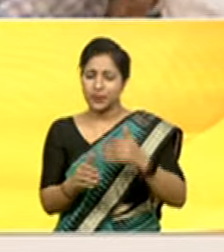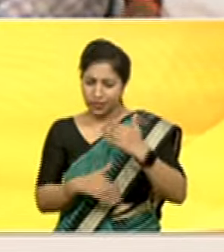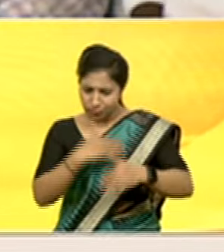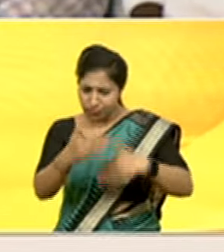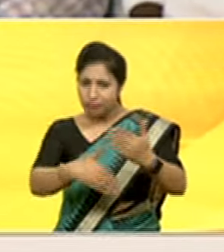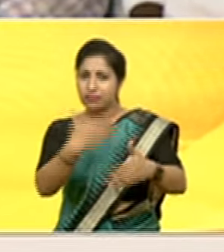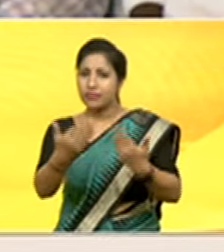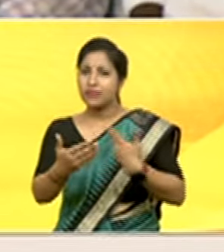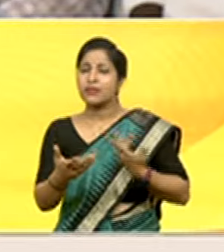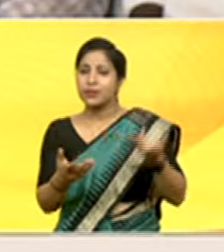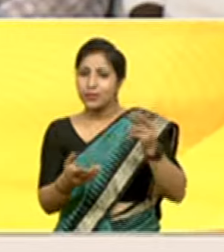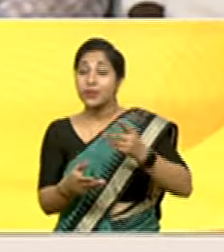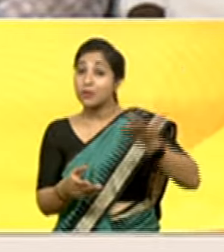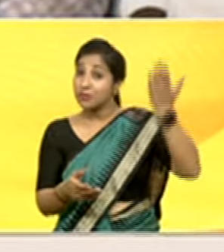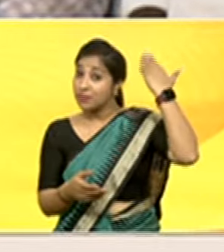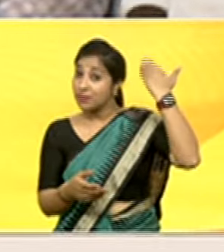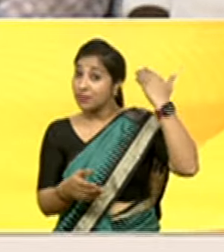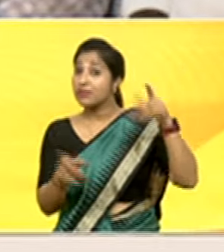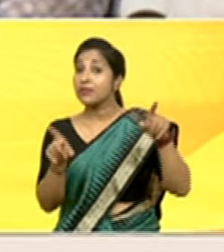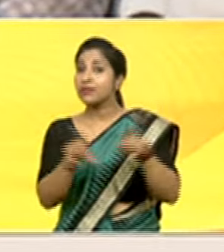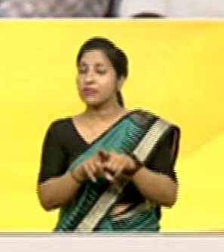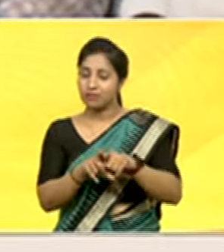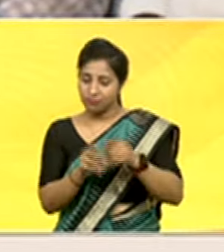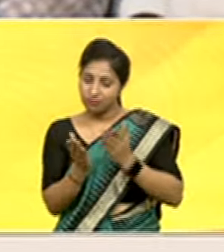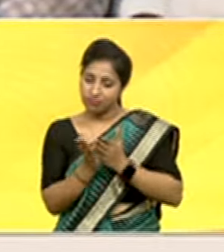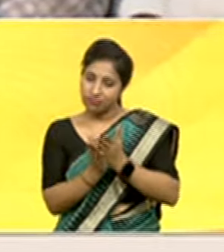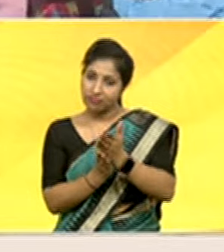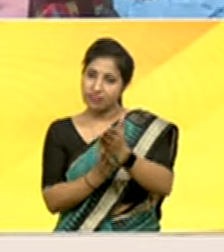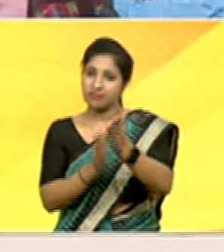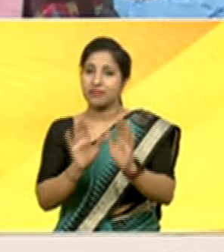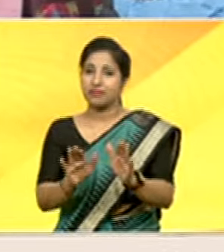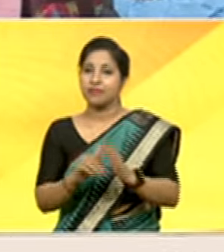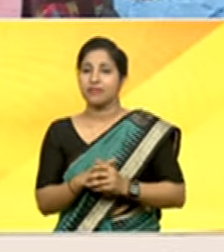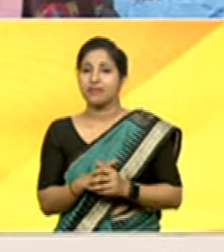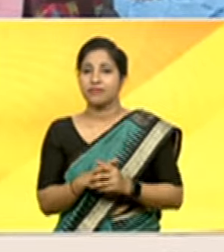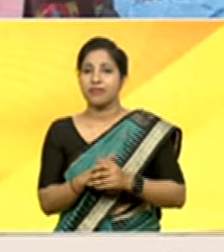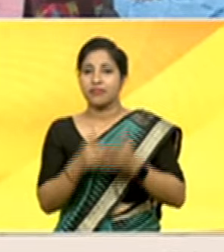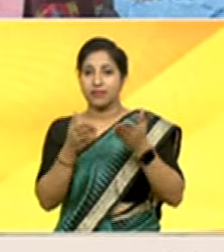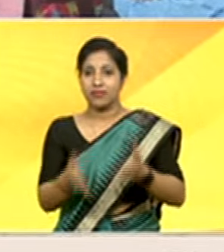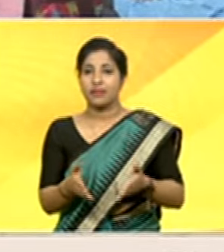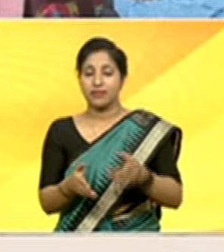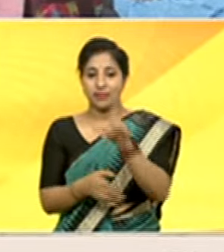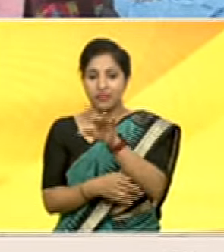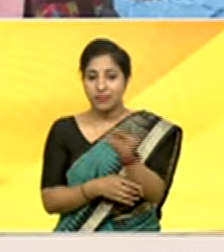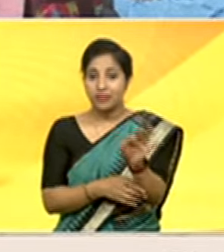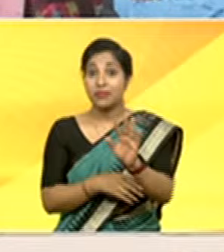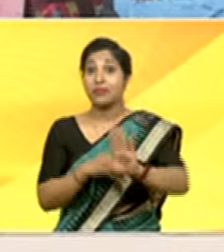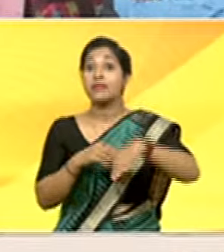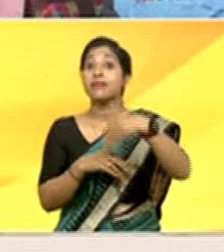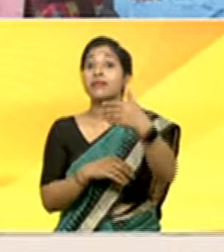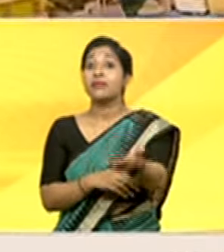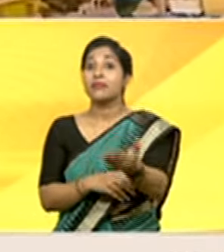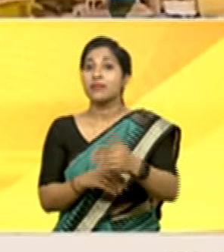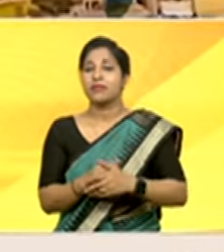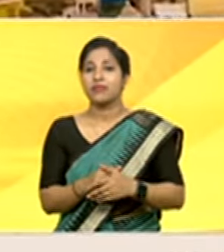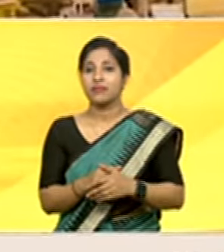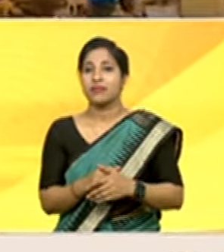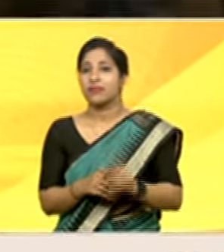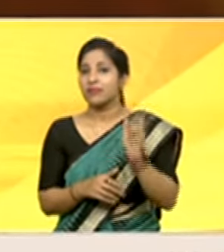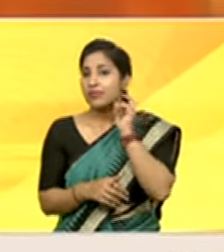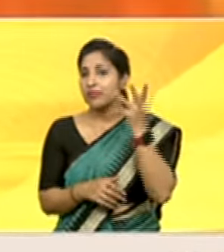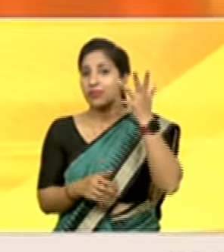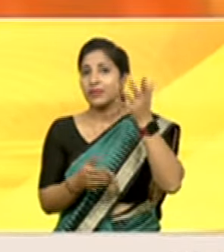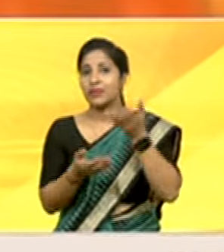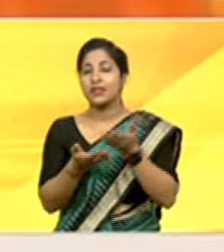फिर पहले की तरह चलता रहेगा। अपसे एक सप्ता बाद पवित्र रत